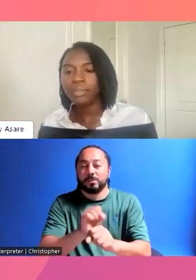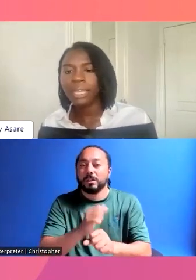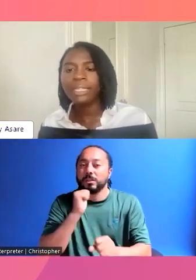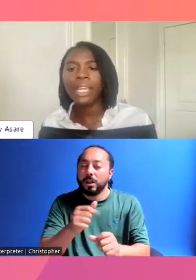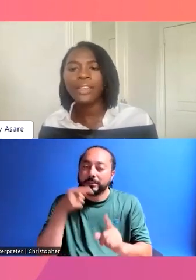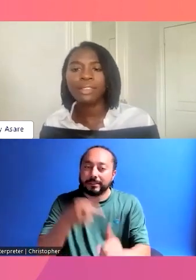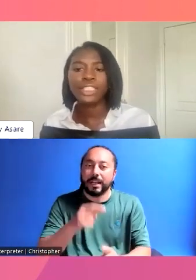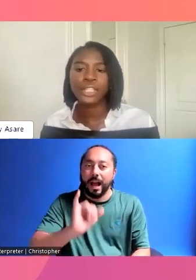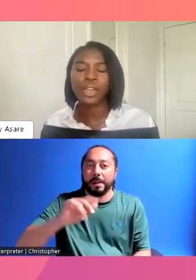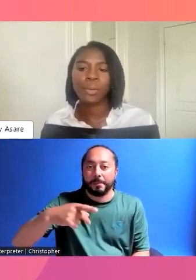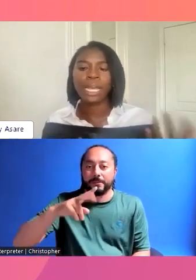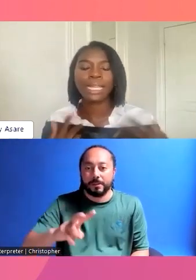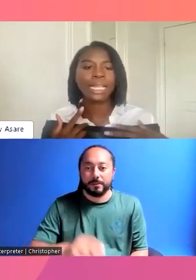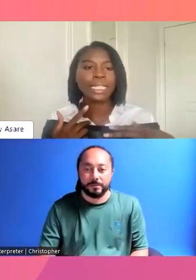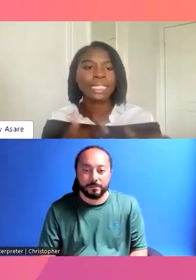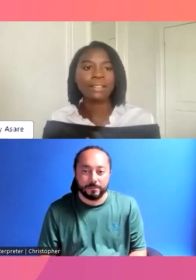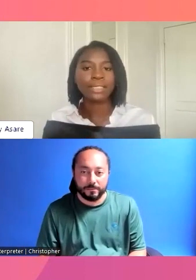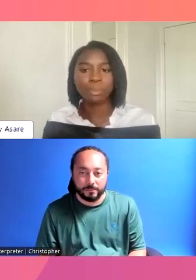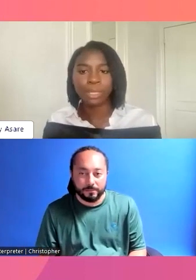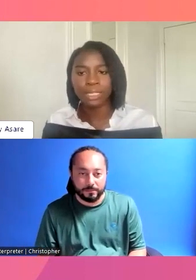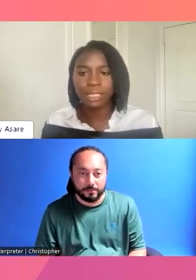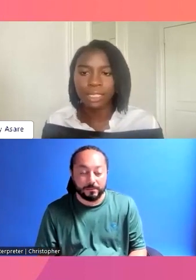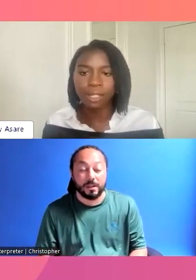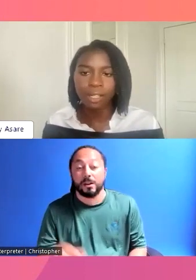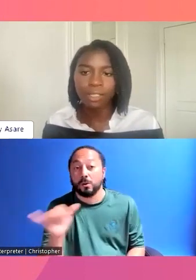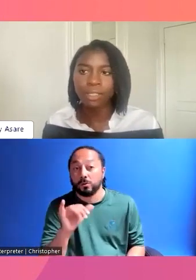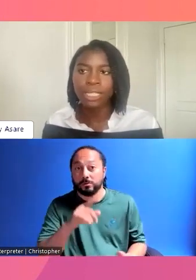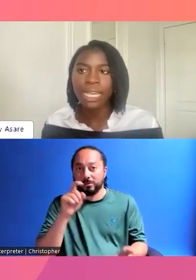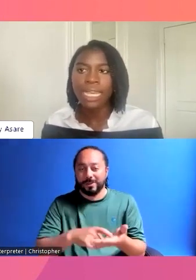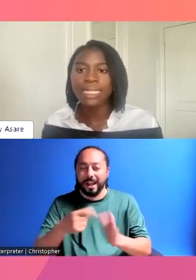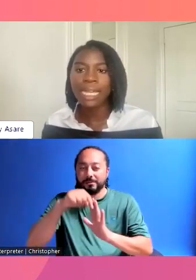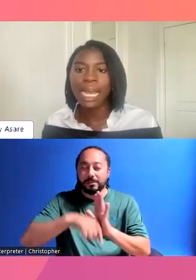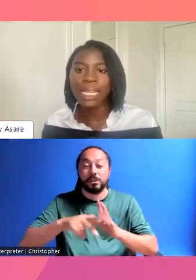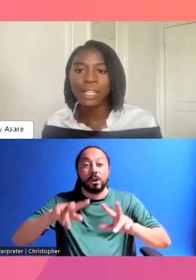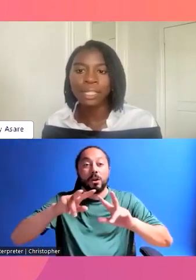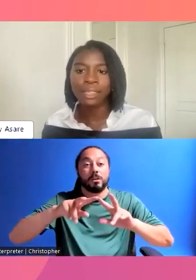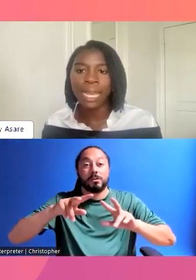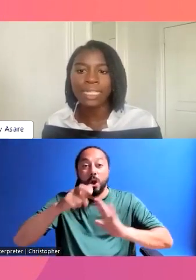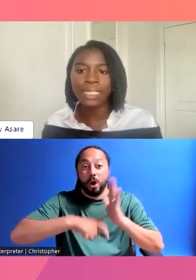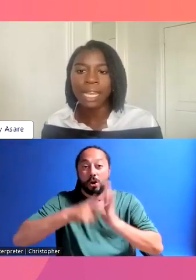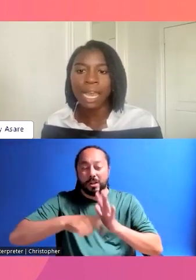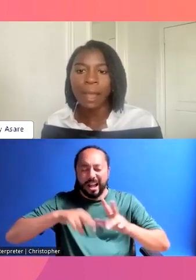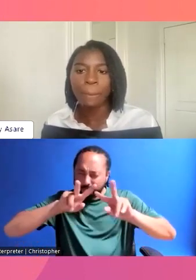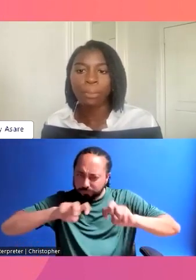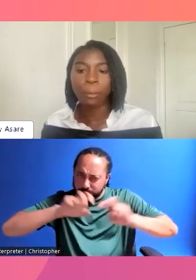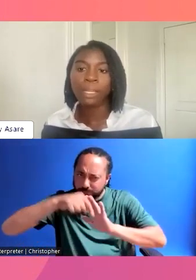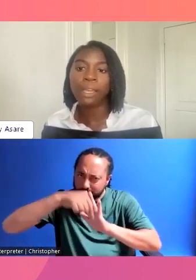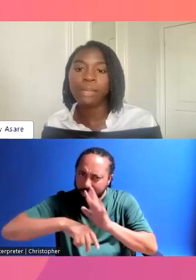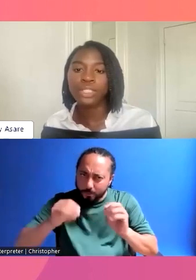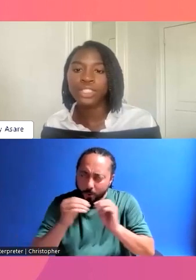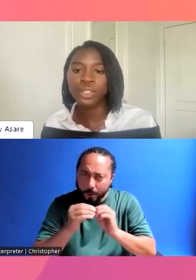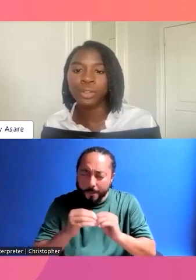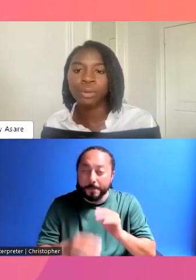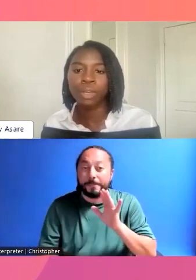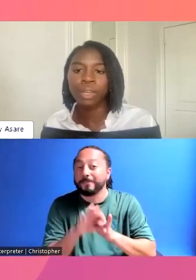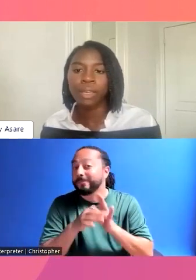capacité simplement d'avoir une conversation. Et ce n'est pas non plus seulement axé sur la violence conjugale, ces articles. Par ailleurs, j'ai